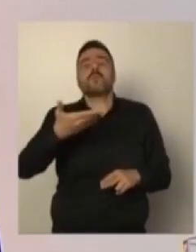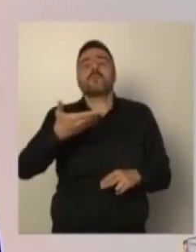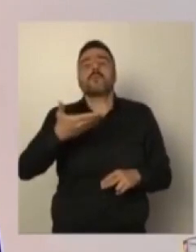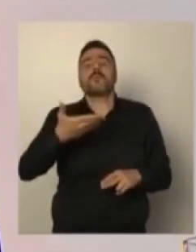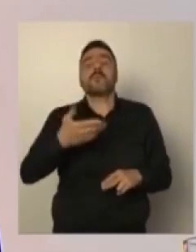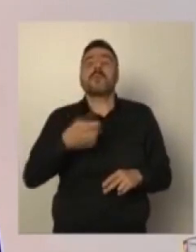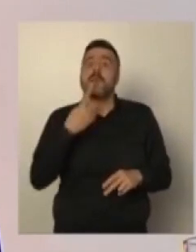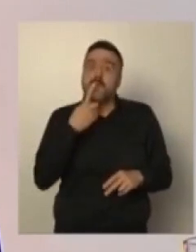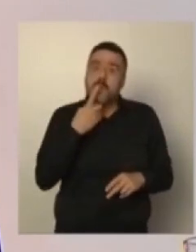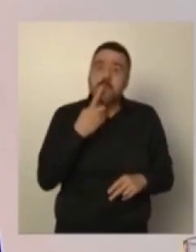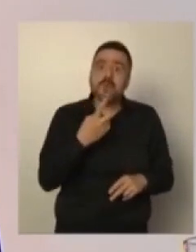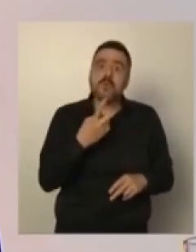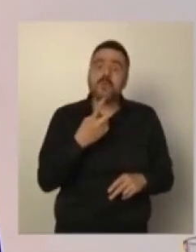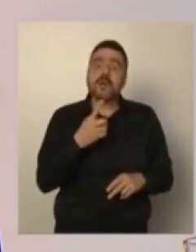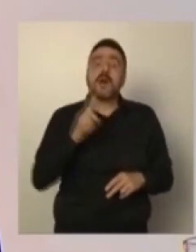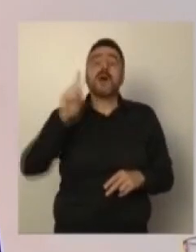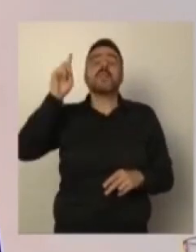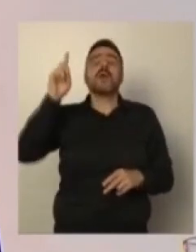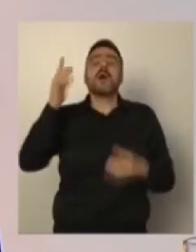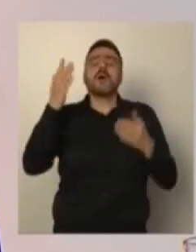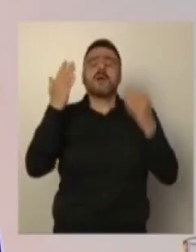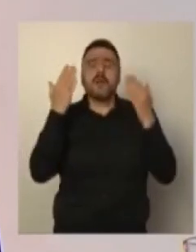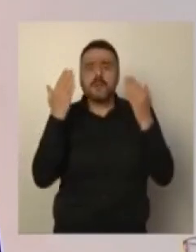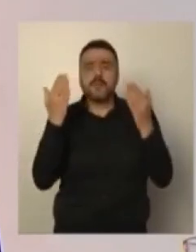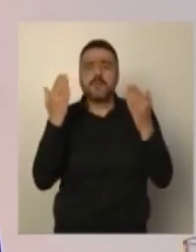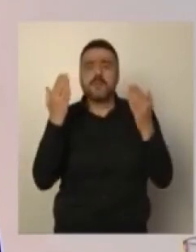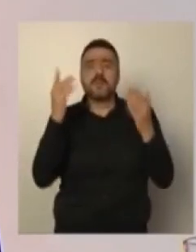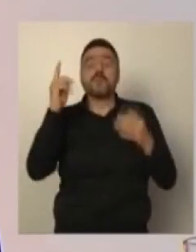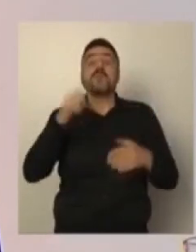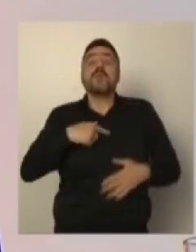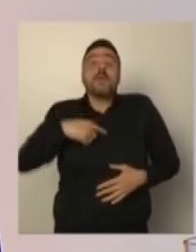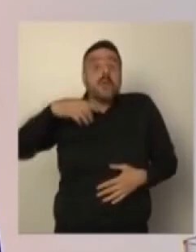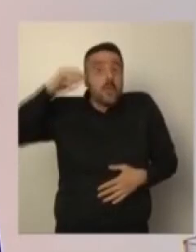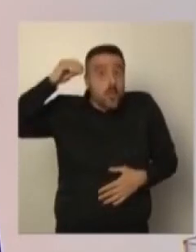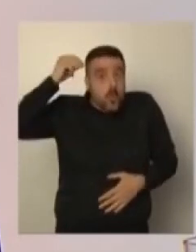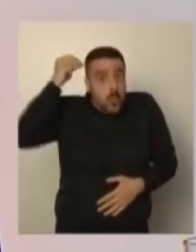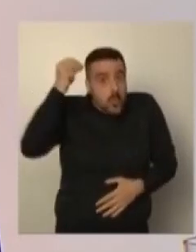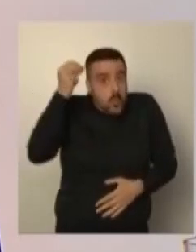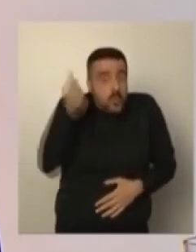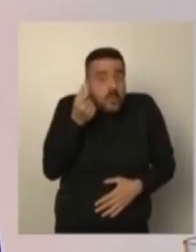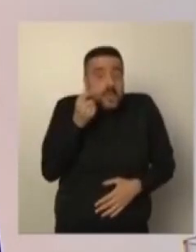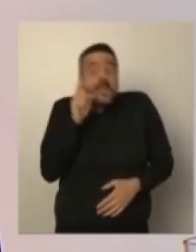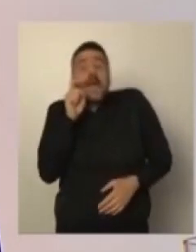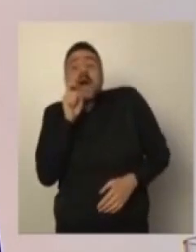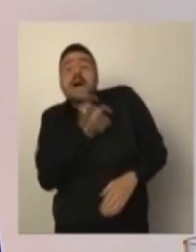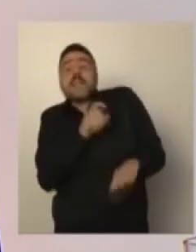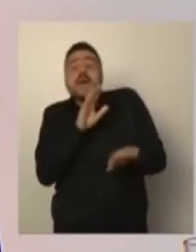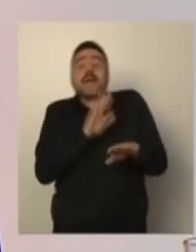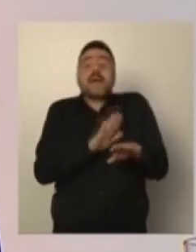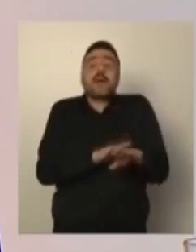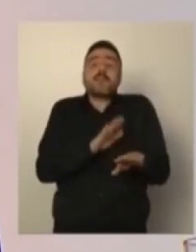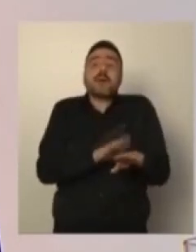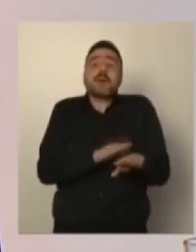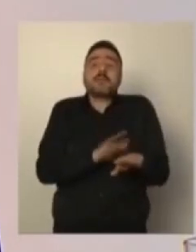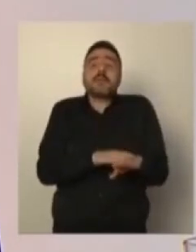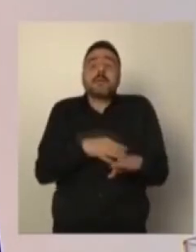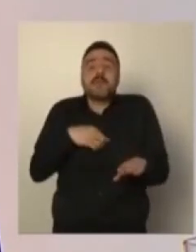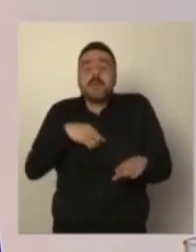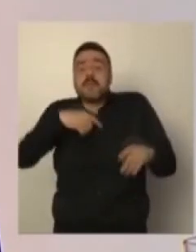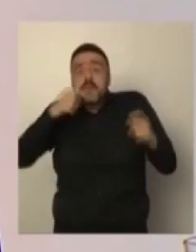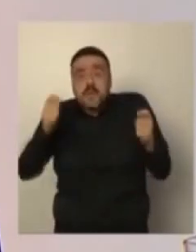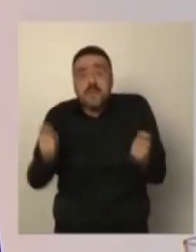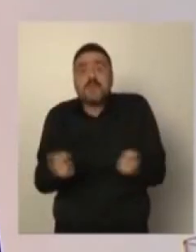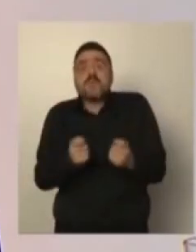ki Rabbimiz unutursak ya da hata edersek işlemiş